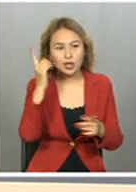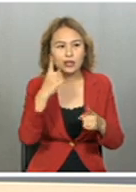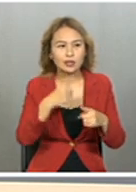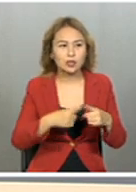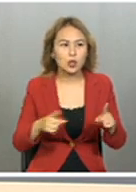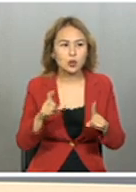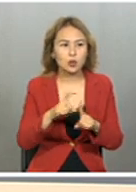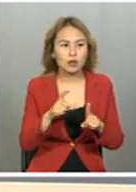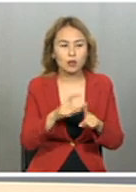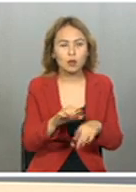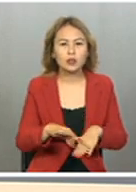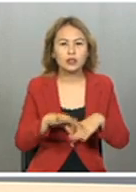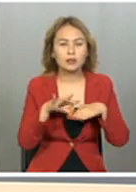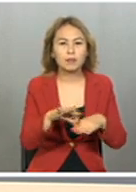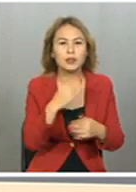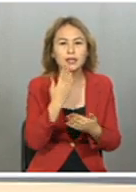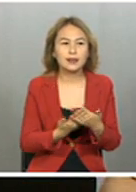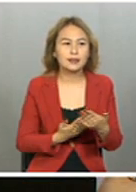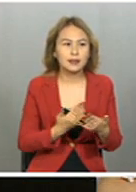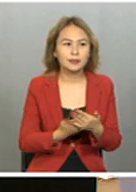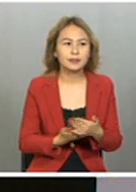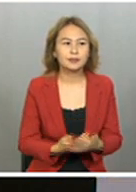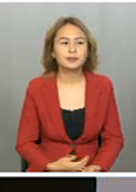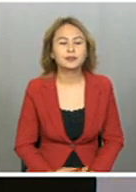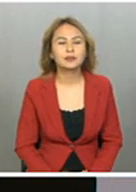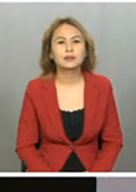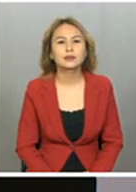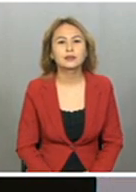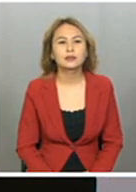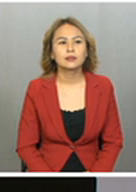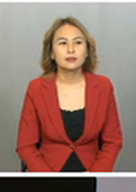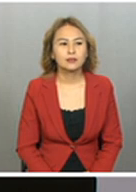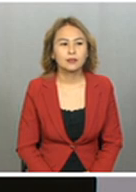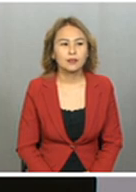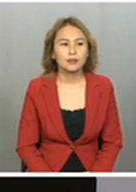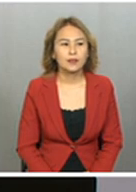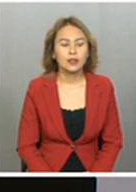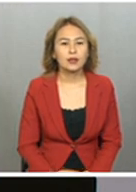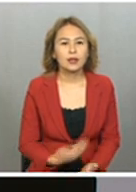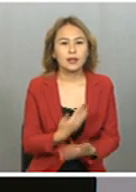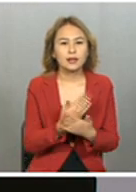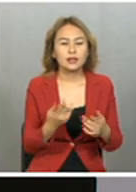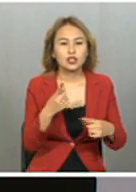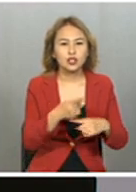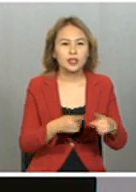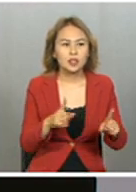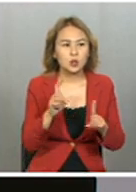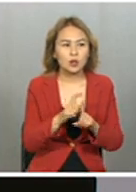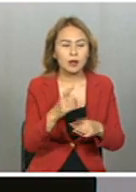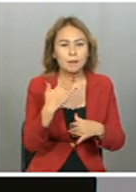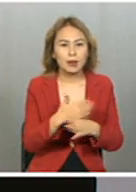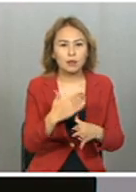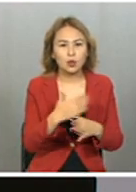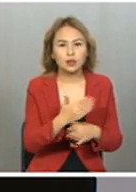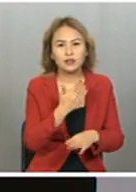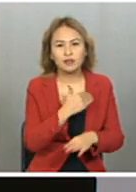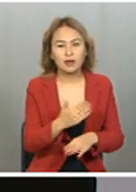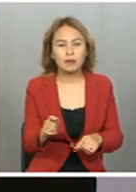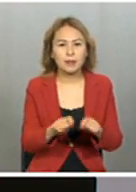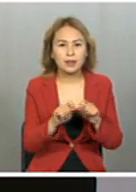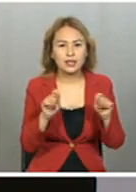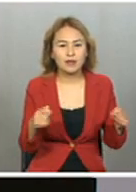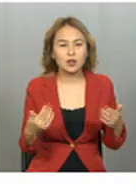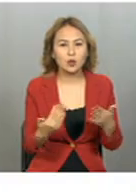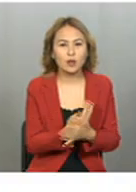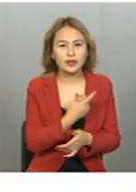слова, пользуясь подсказкой. Ребята, данные части слова помогут вам образовать новые